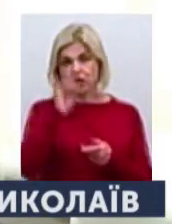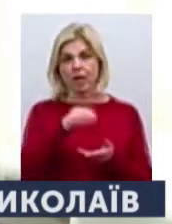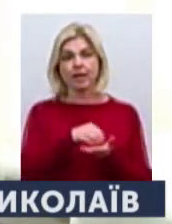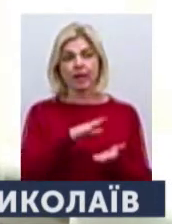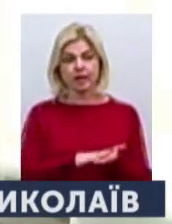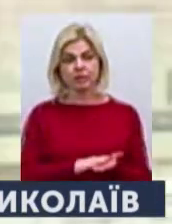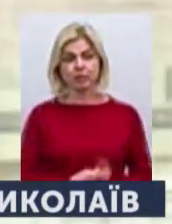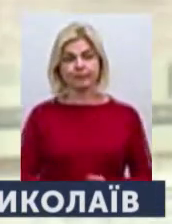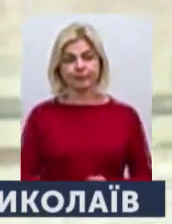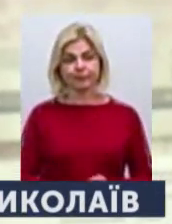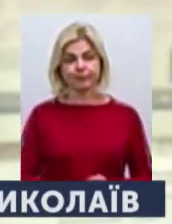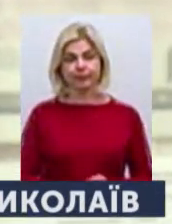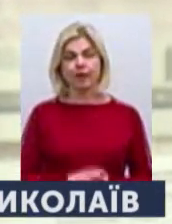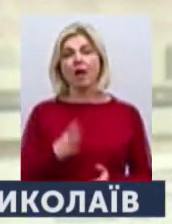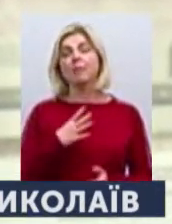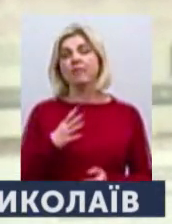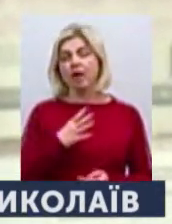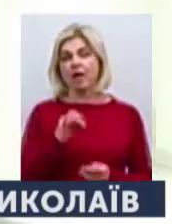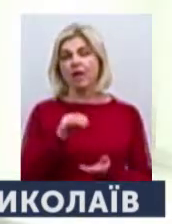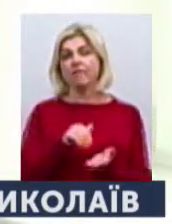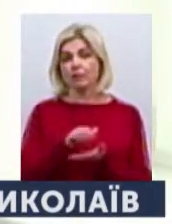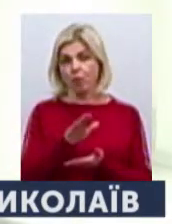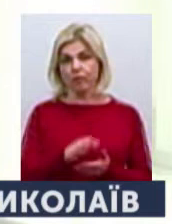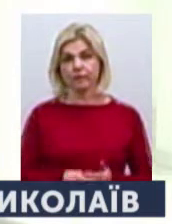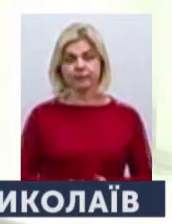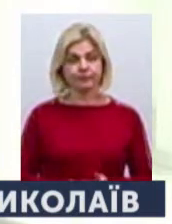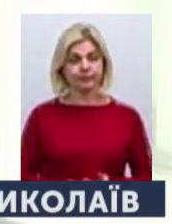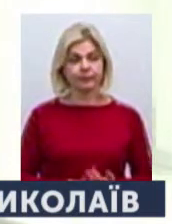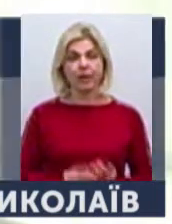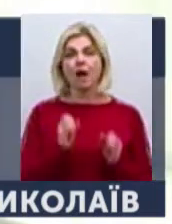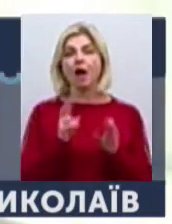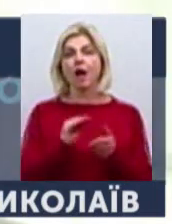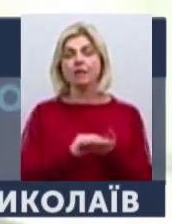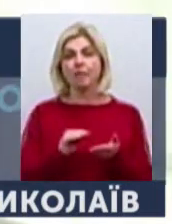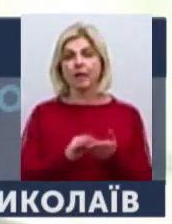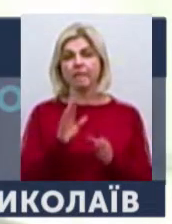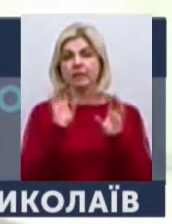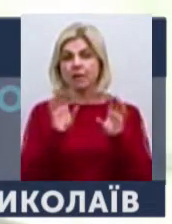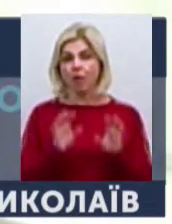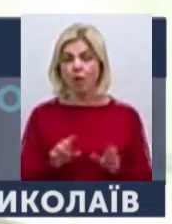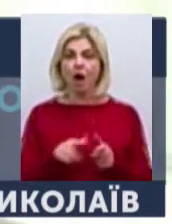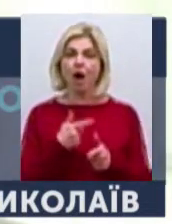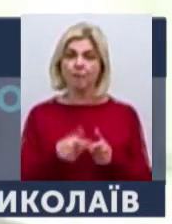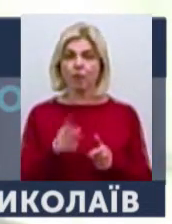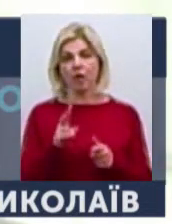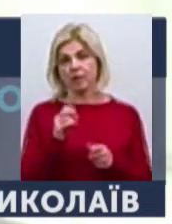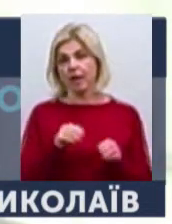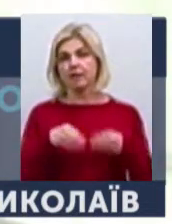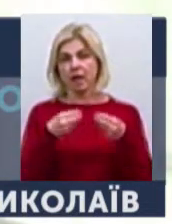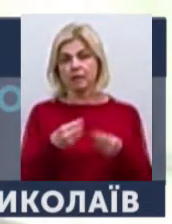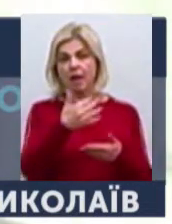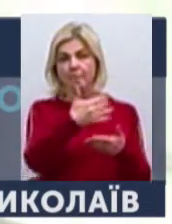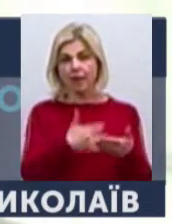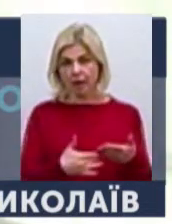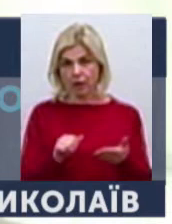Олег Дмитриченко. Трапляються і відмови. Як прописано у законі, що вона або не надасть весь перелік